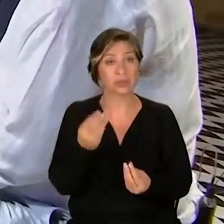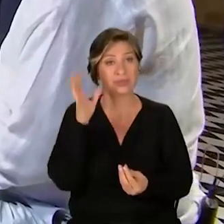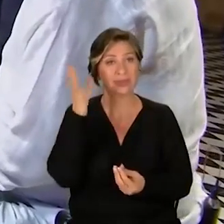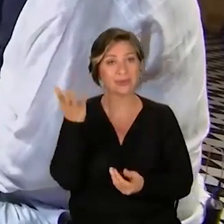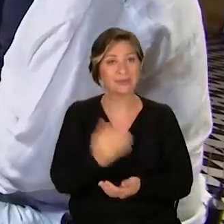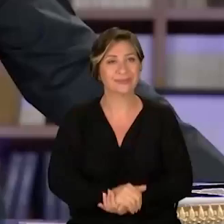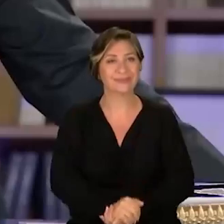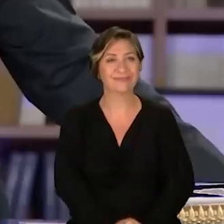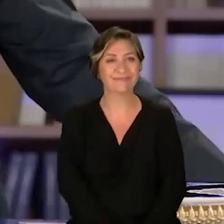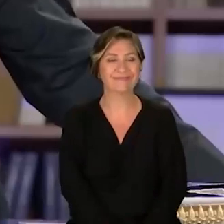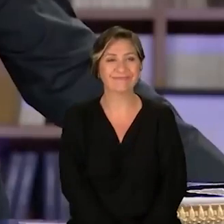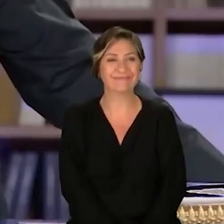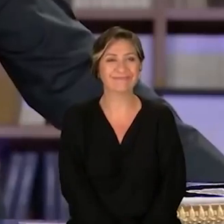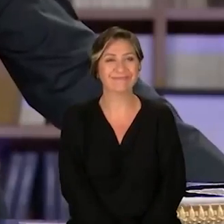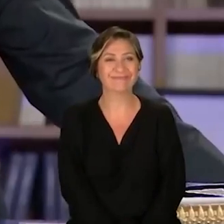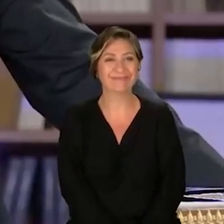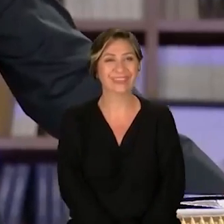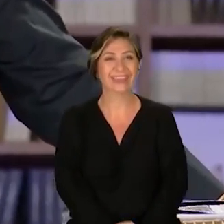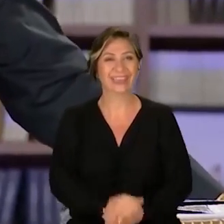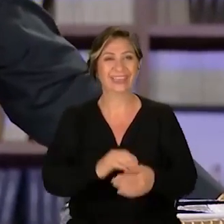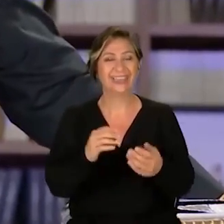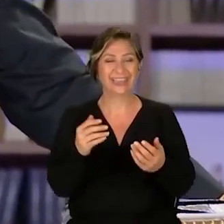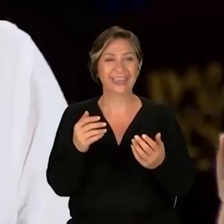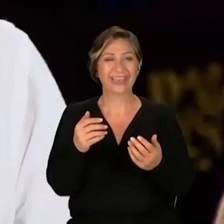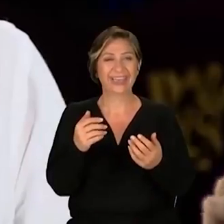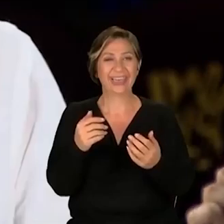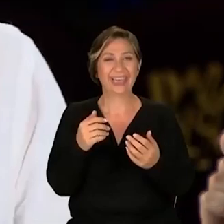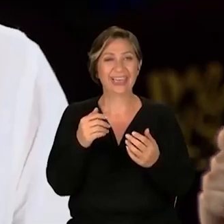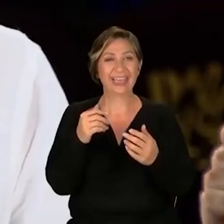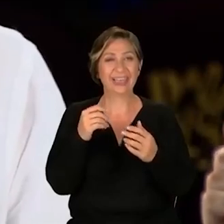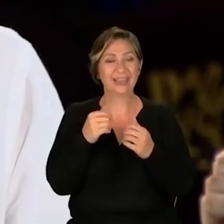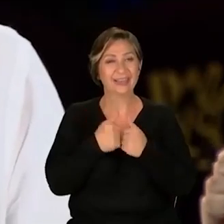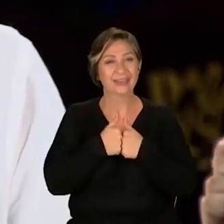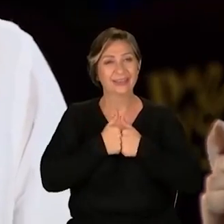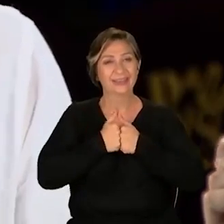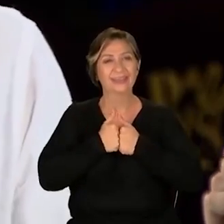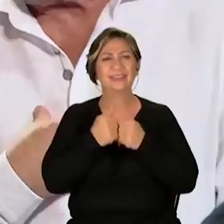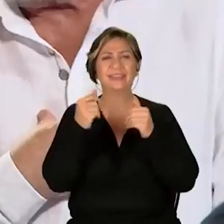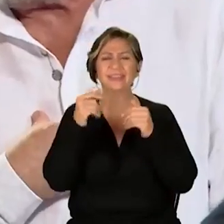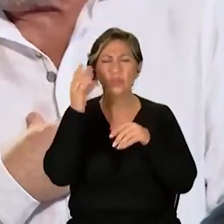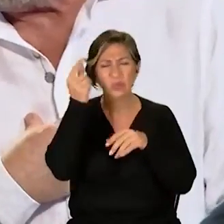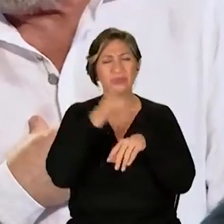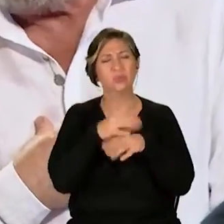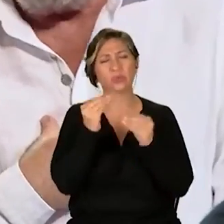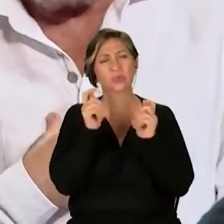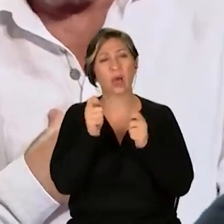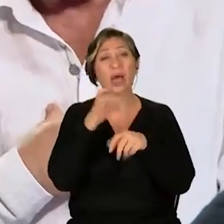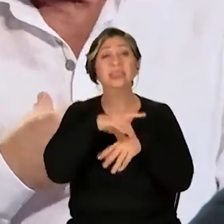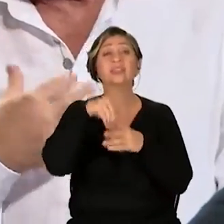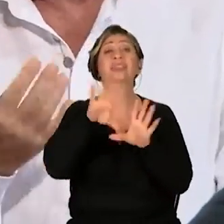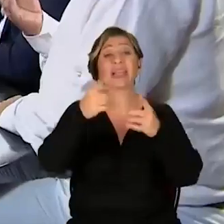Salak. Yani, bence yani gitsin. Bence demans zor olmanın, bir hastalık. Evet. Zor ama hasta için bir zorluğu